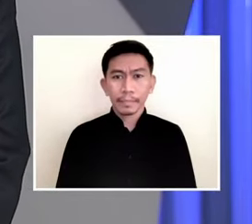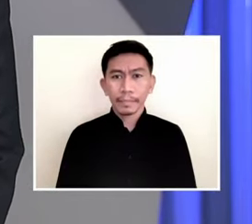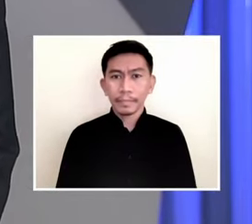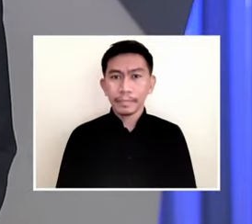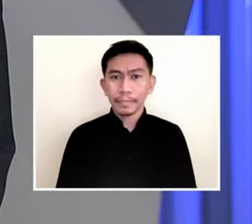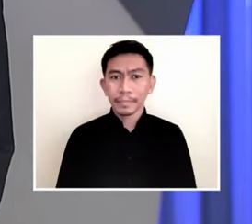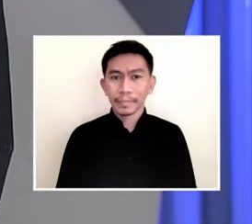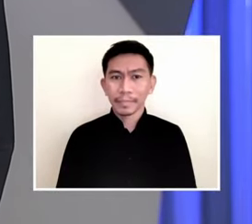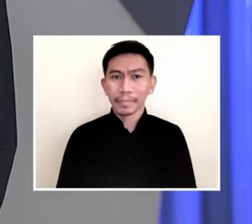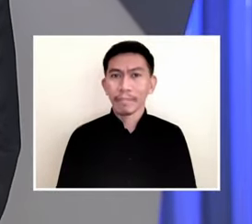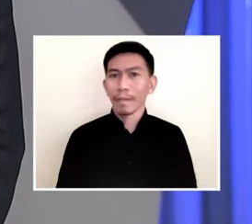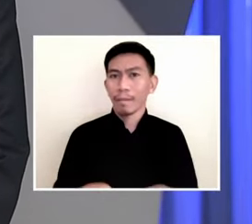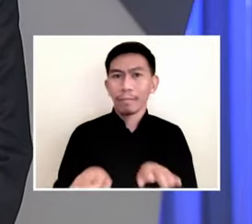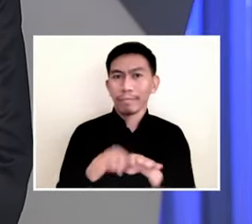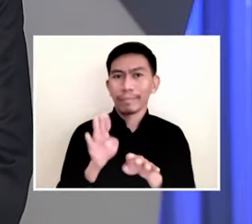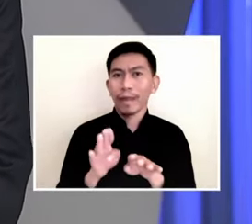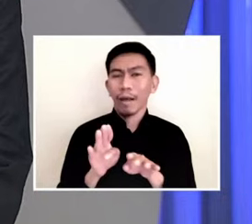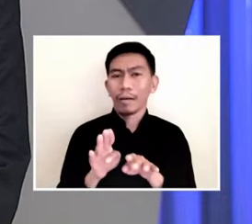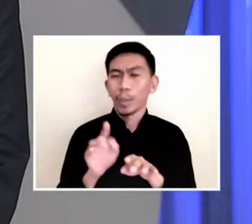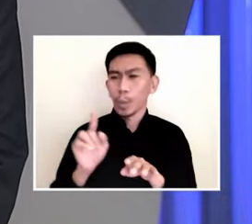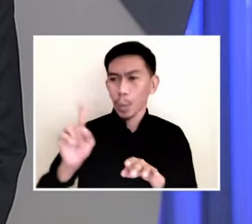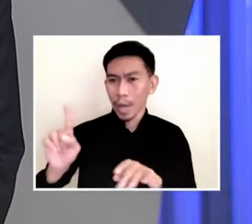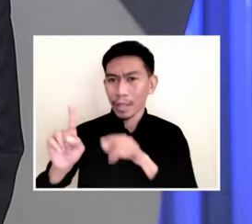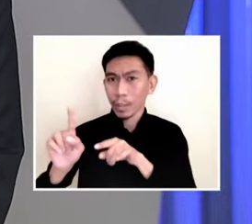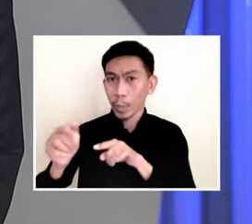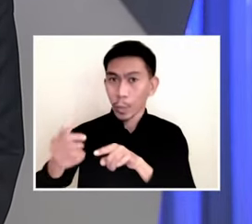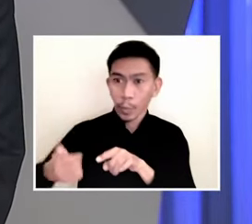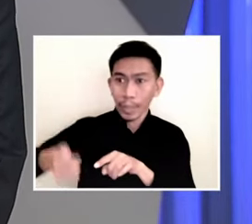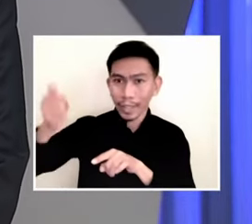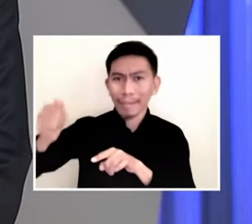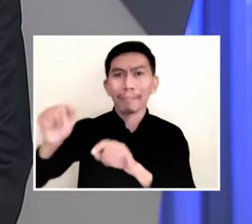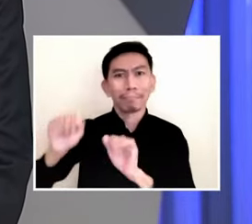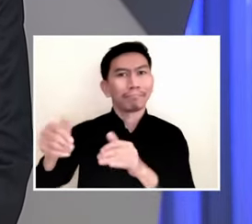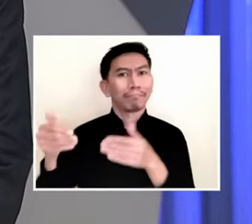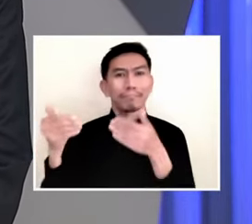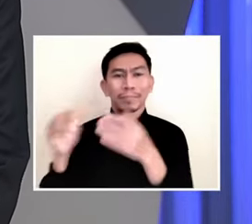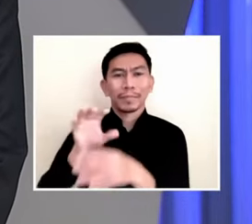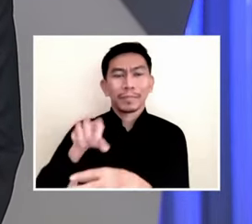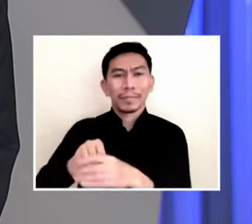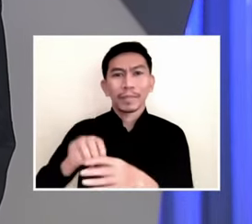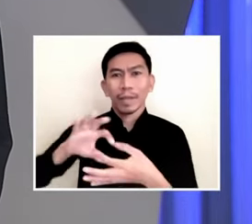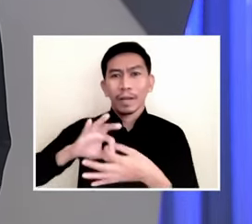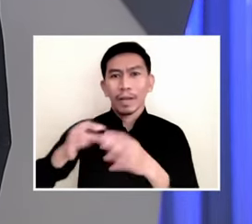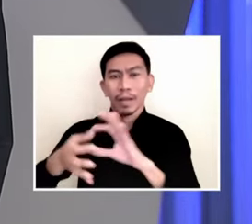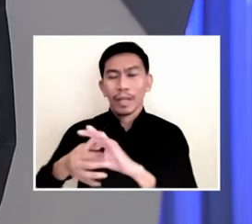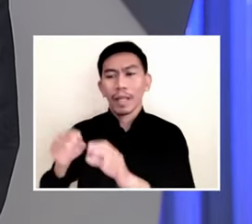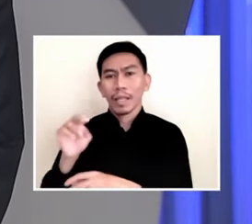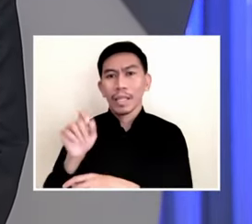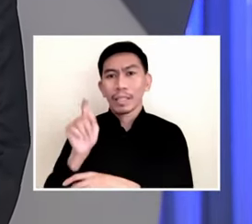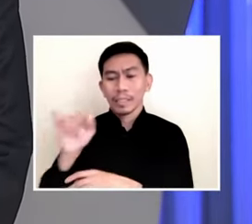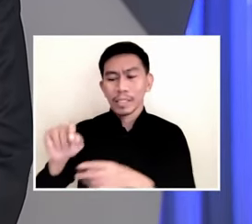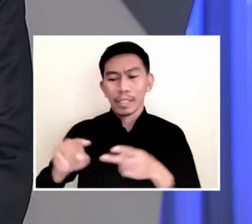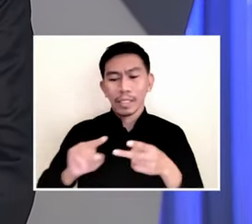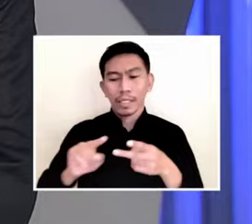Tig-isang panalo na lang at papasok na sa Paris Olympics ang Pinay boxers na sina Nesty Petesio at Ira